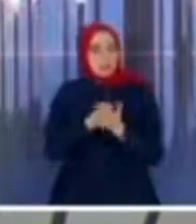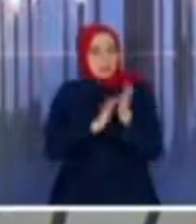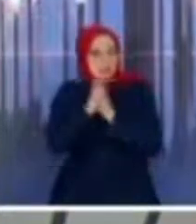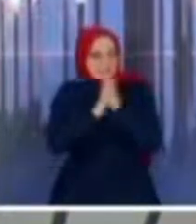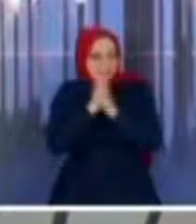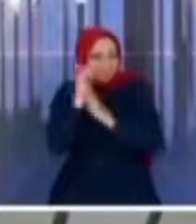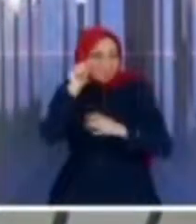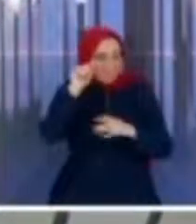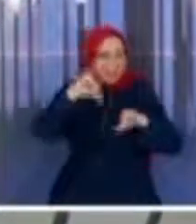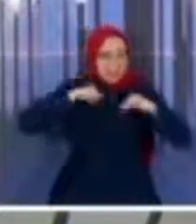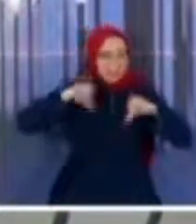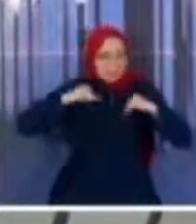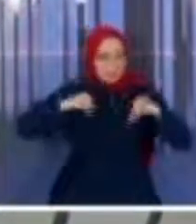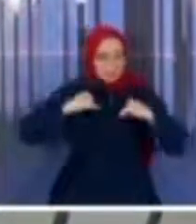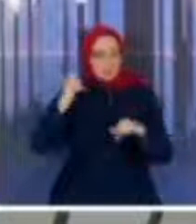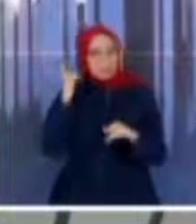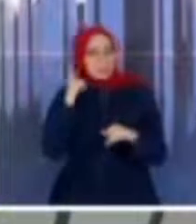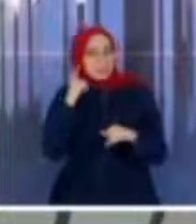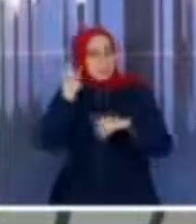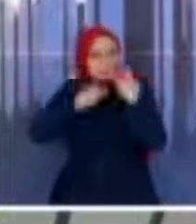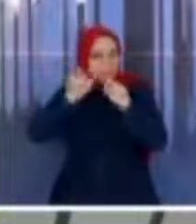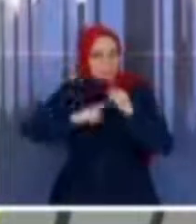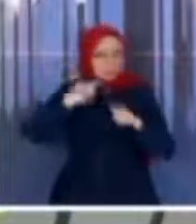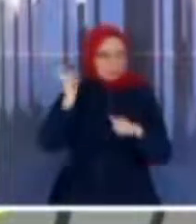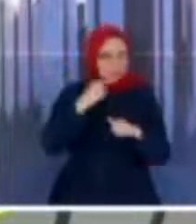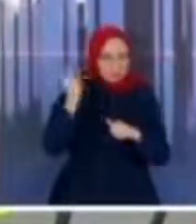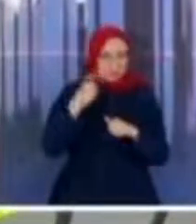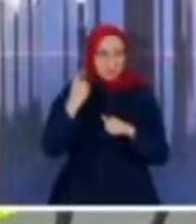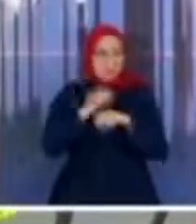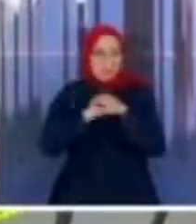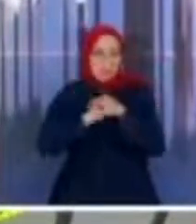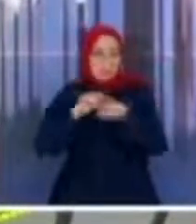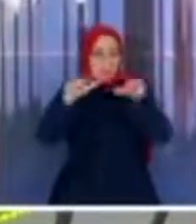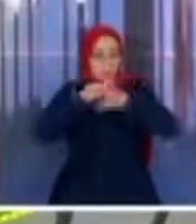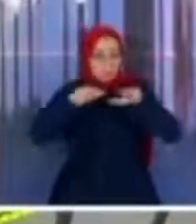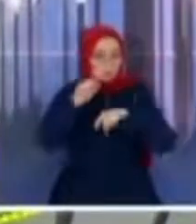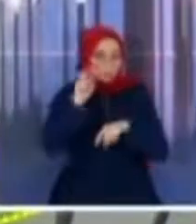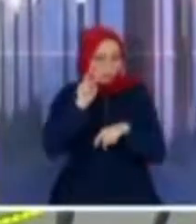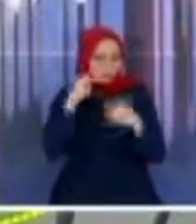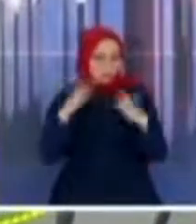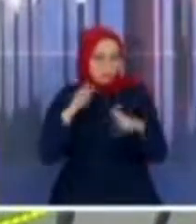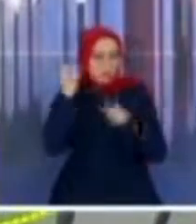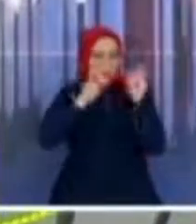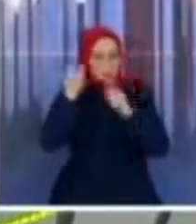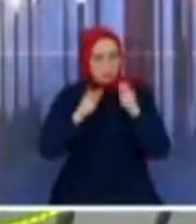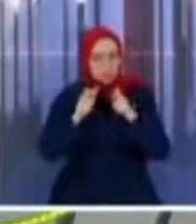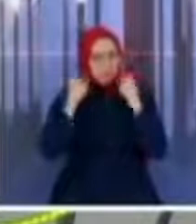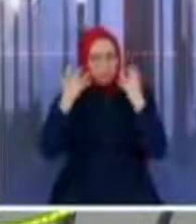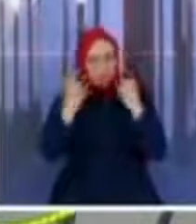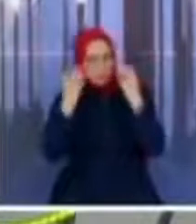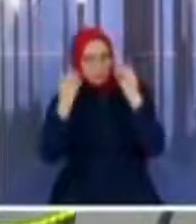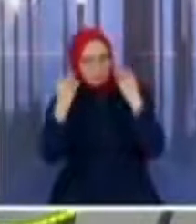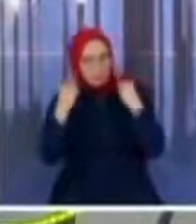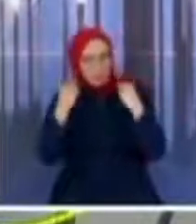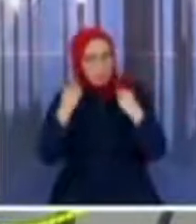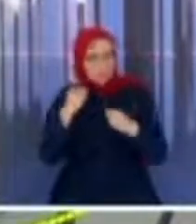ايمان على الاقل. حتى كي تسمع الطون كيفاش احكيه ولا تفرجت انا في الفيديوهات، فما ناس مؤمنه باللي تعمل فيه وفما روح